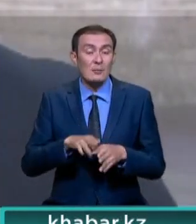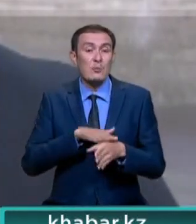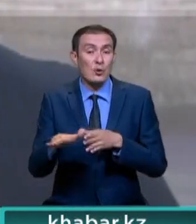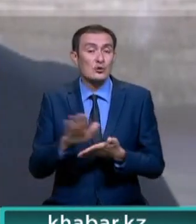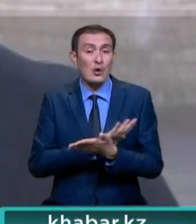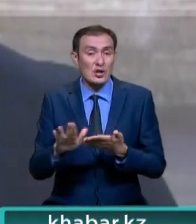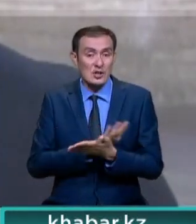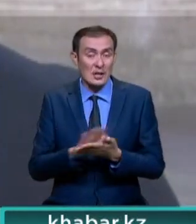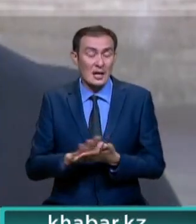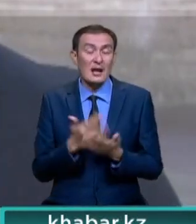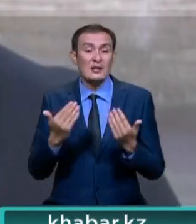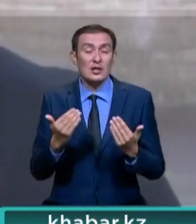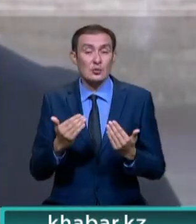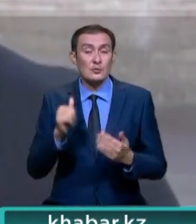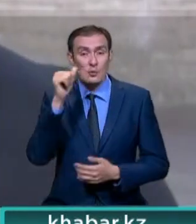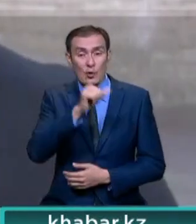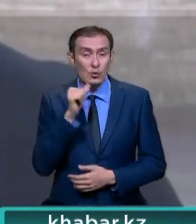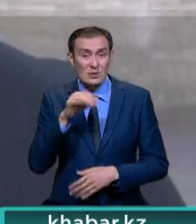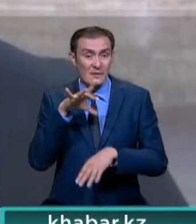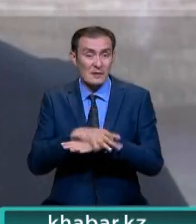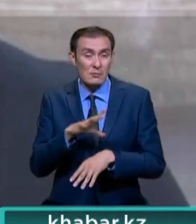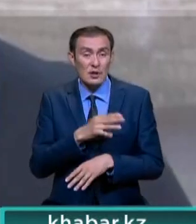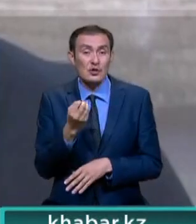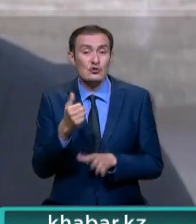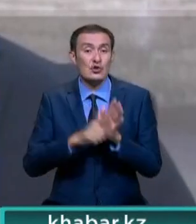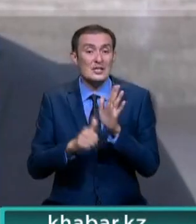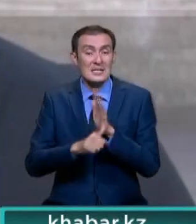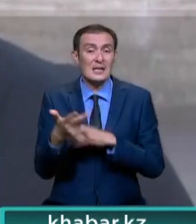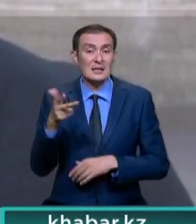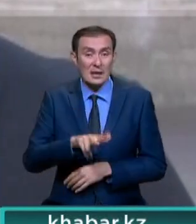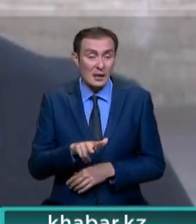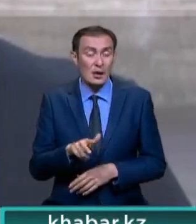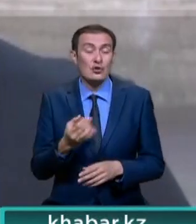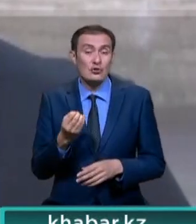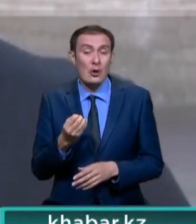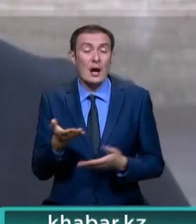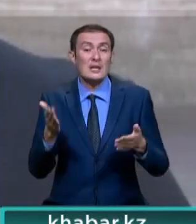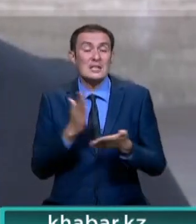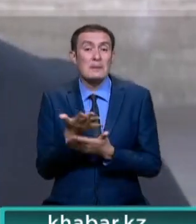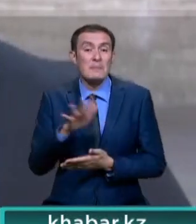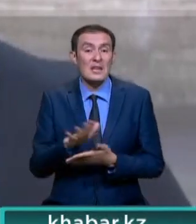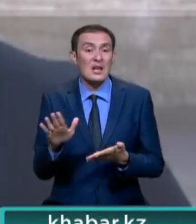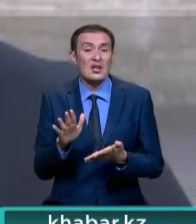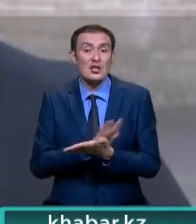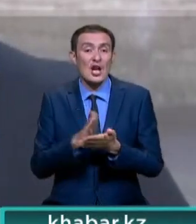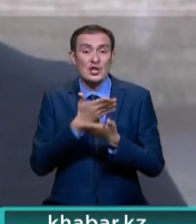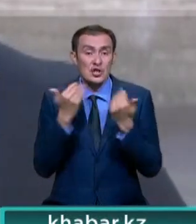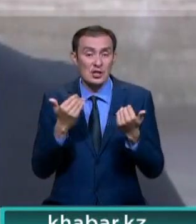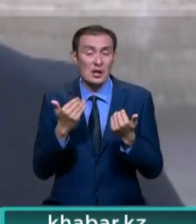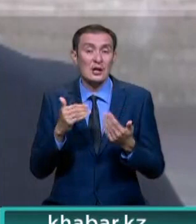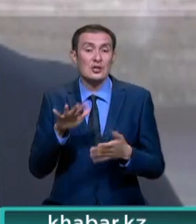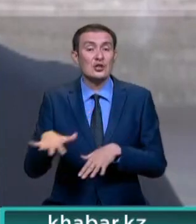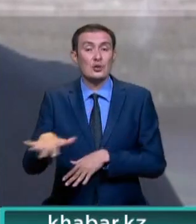полностью очистили. На текущий год зафиксировано еще 63. Плюс остались 5 неочищенных территорий с прошлого